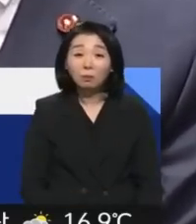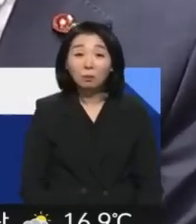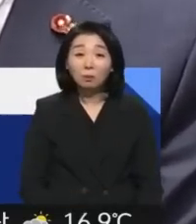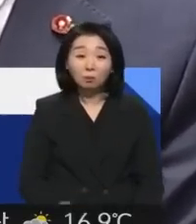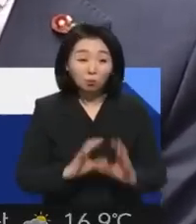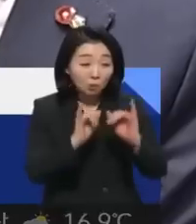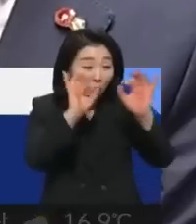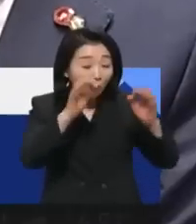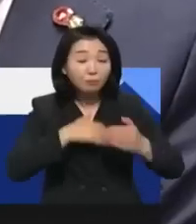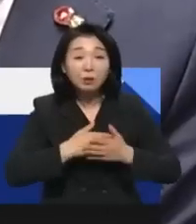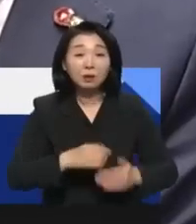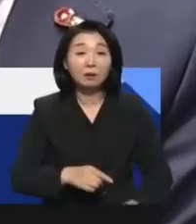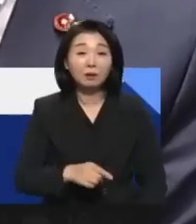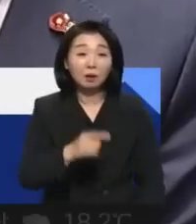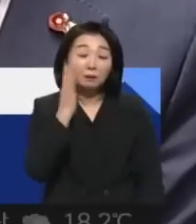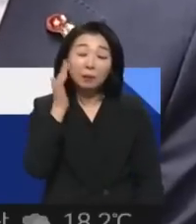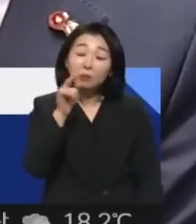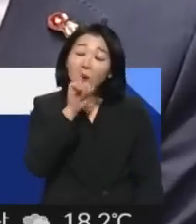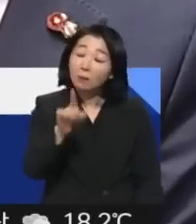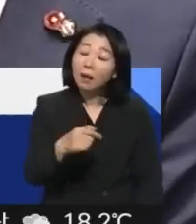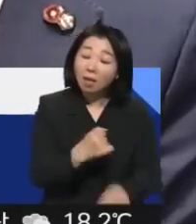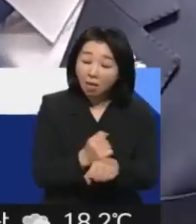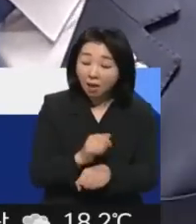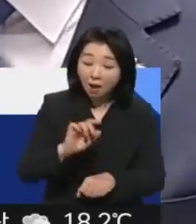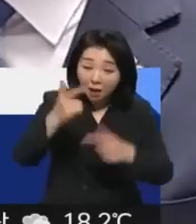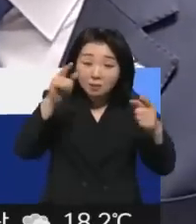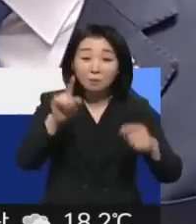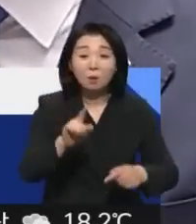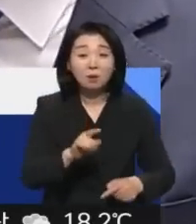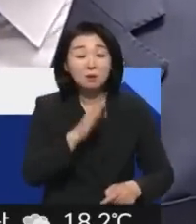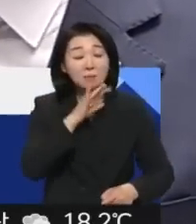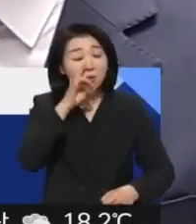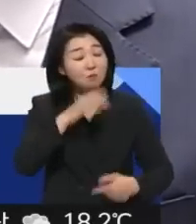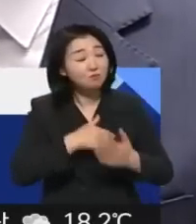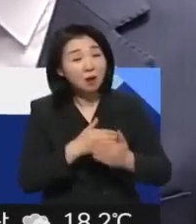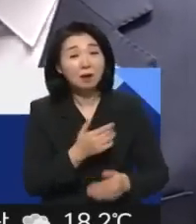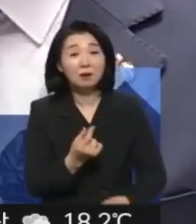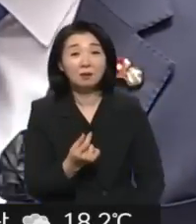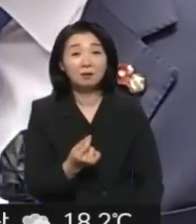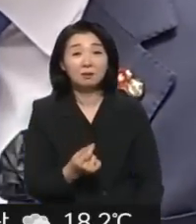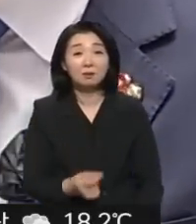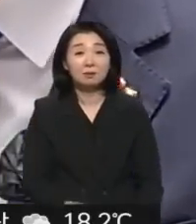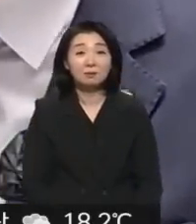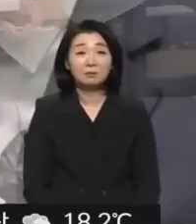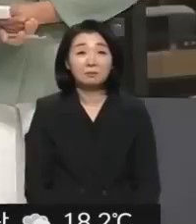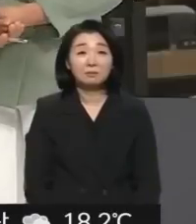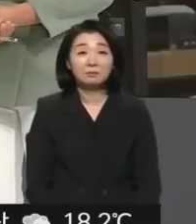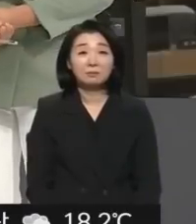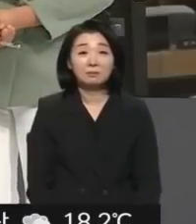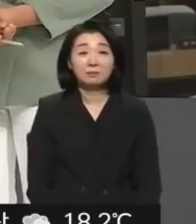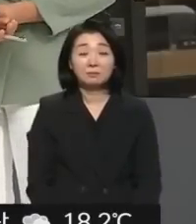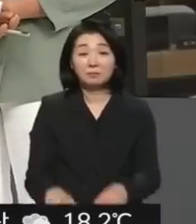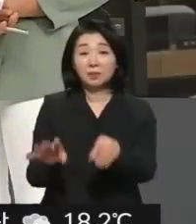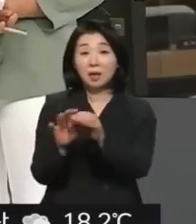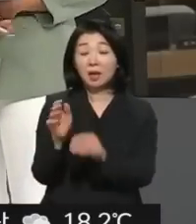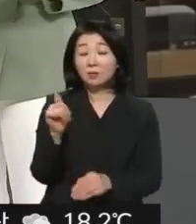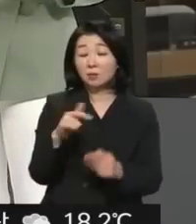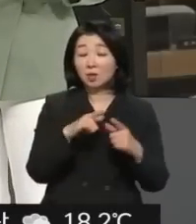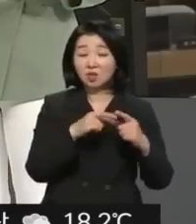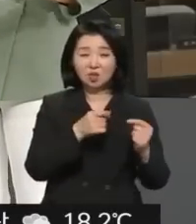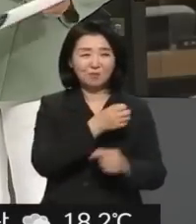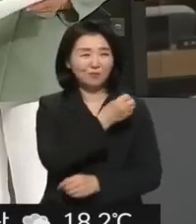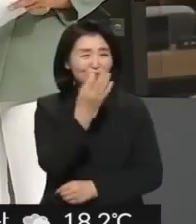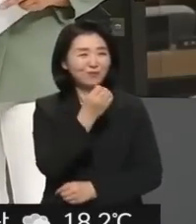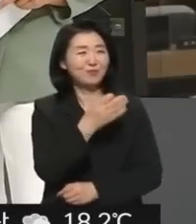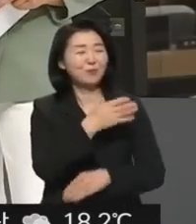불안해하지 않겠습니까? 대통령이 그런 말씀 하셨는지 안 했는지 정말 궁금하고 불안해하고 있잖아요. 네, 한 총리는 일본 언론에